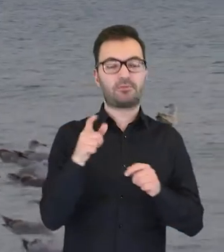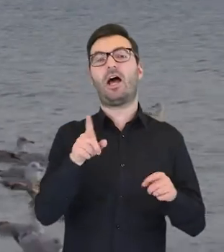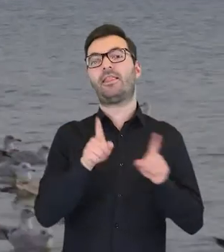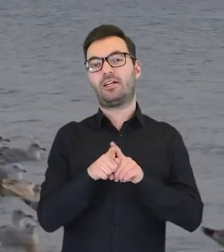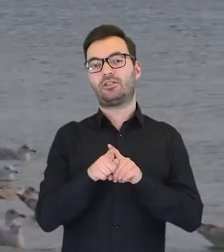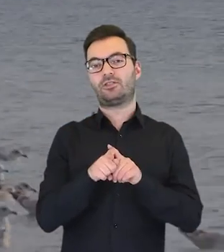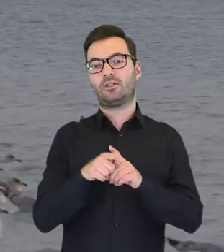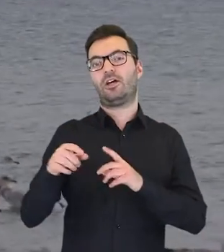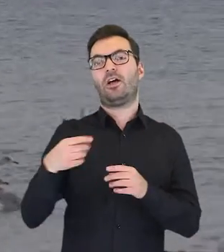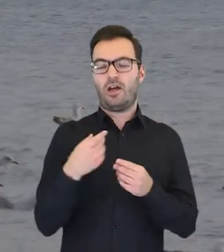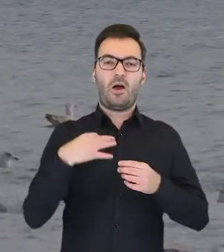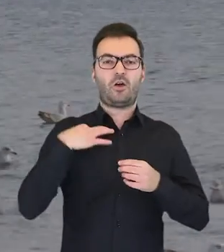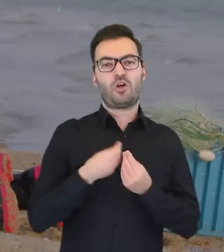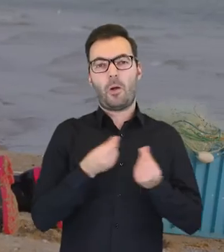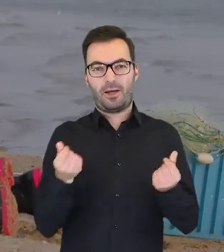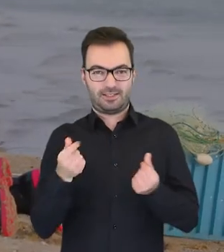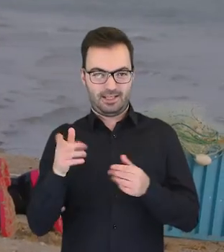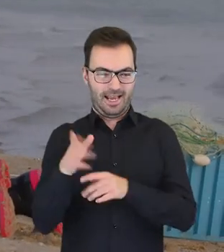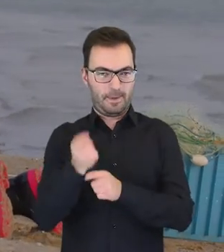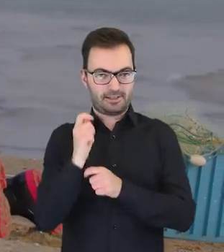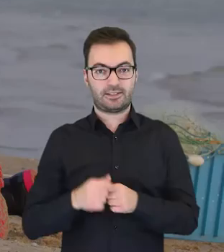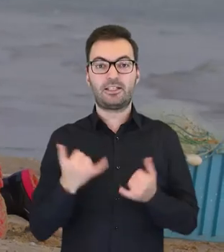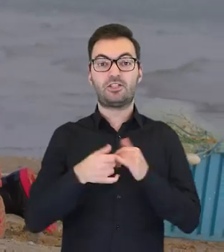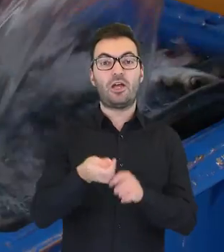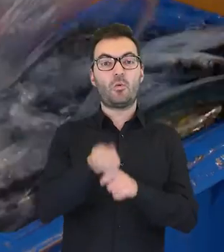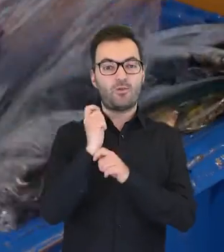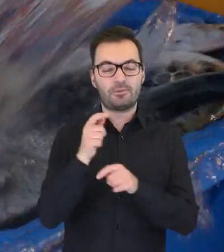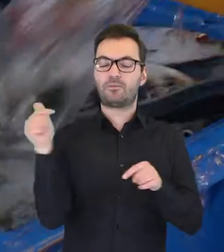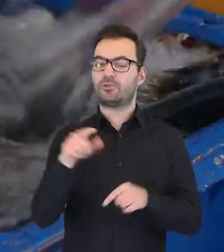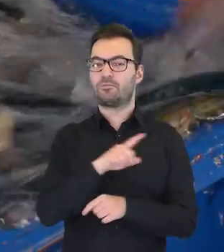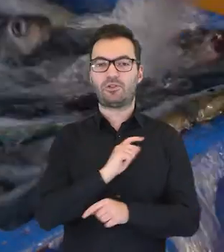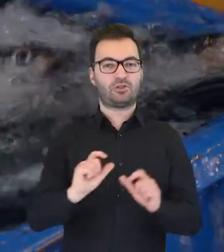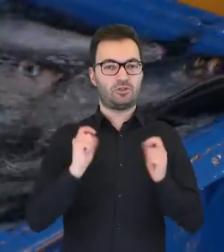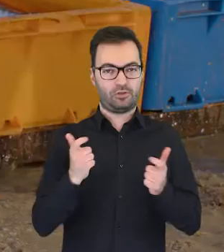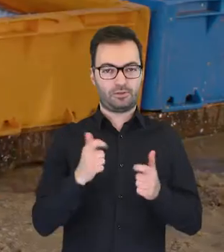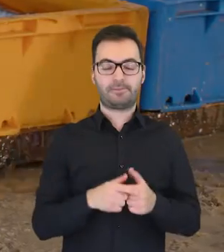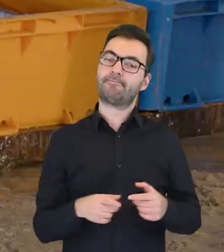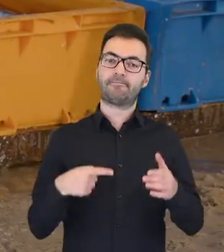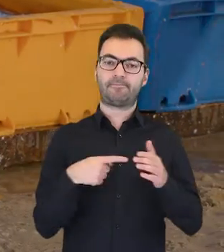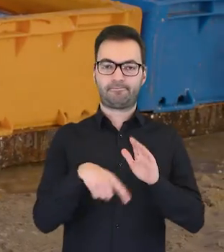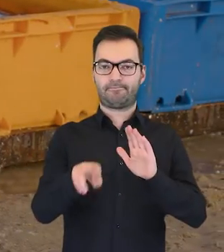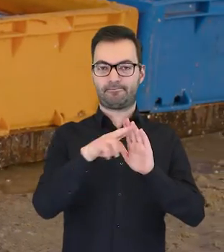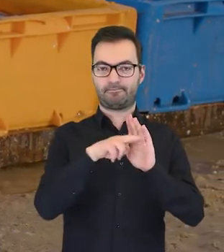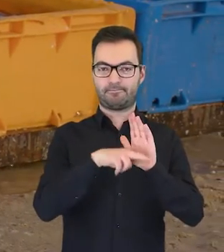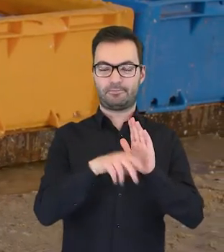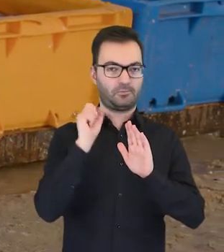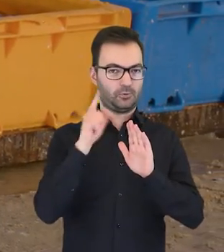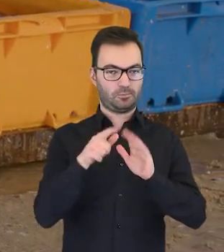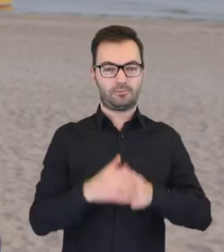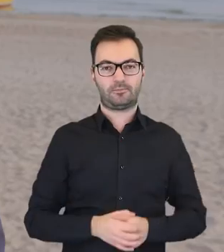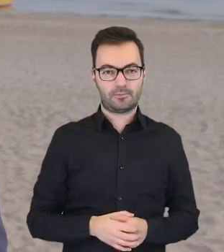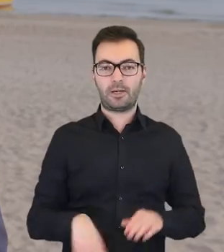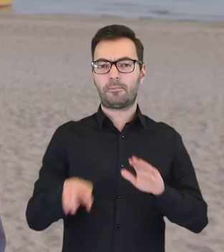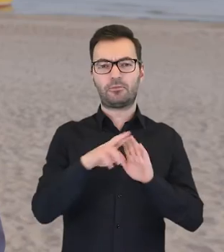oraz łowione komercyjnie przez rybaków. W przypadku połowów musimy tylko zwrócić uwagę na to, że są one ograniczane przez przepisy. Przepisy,